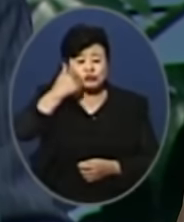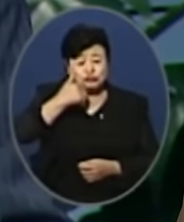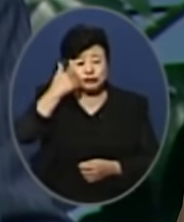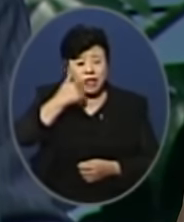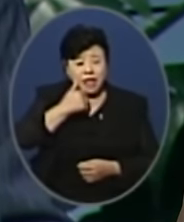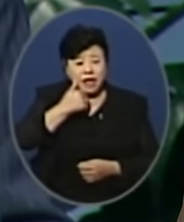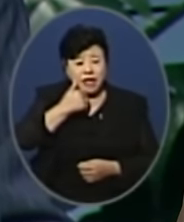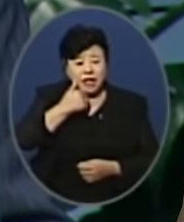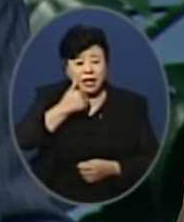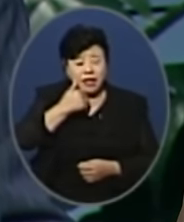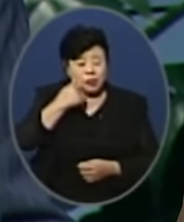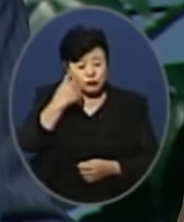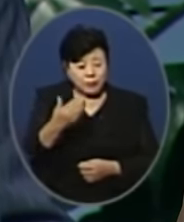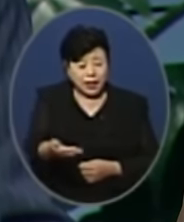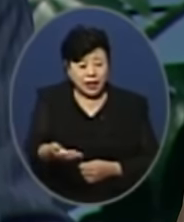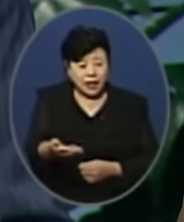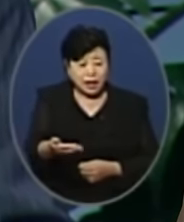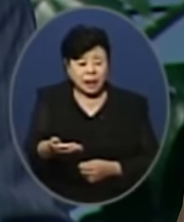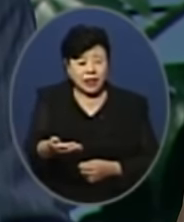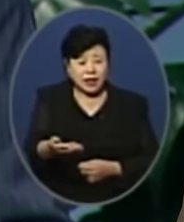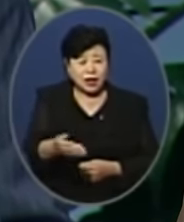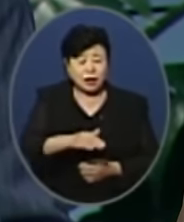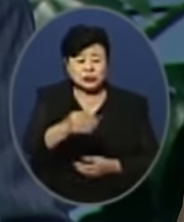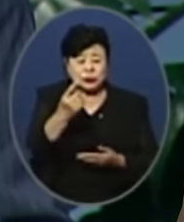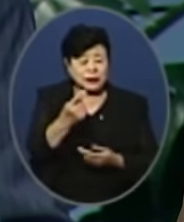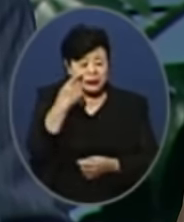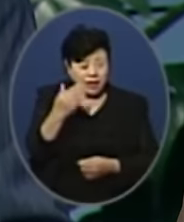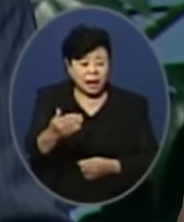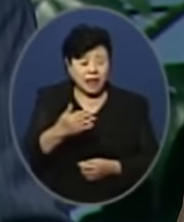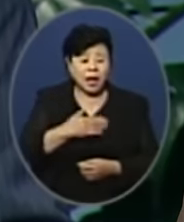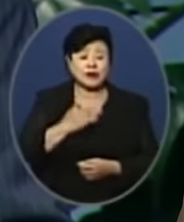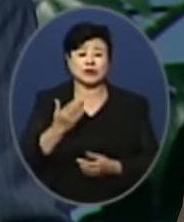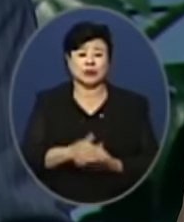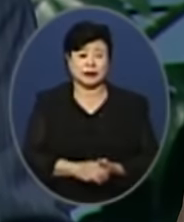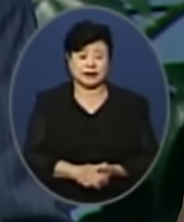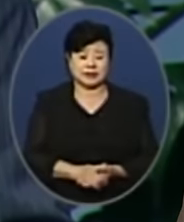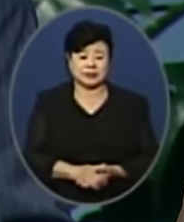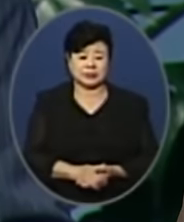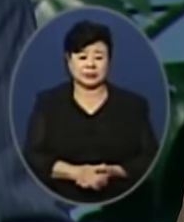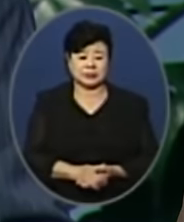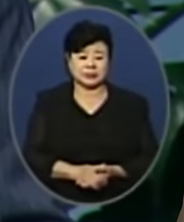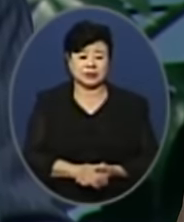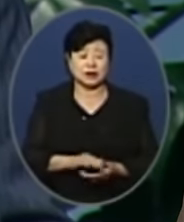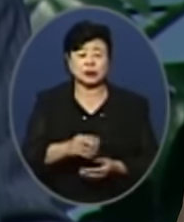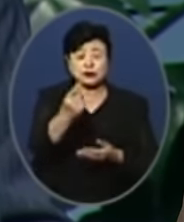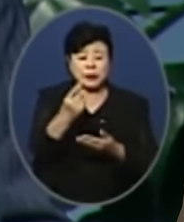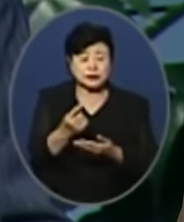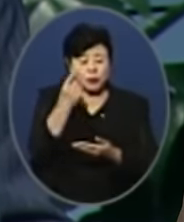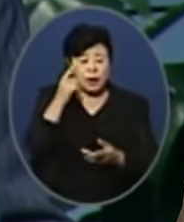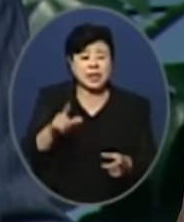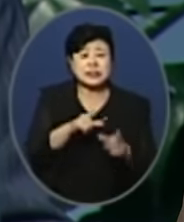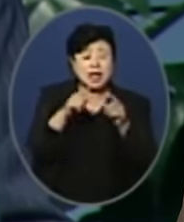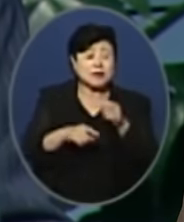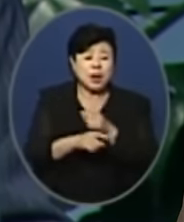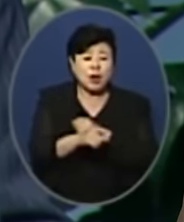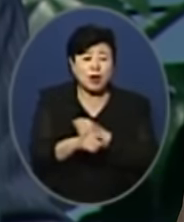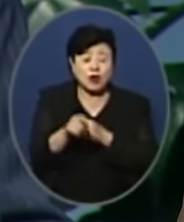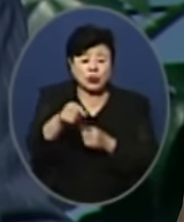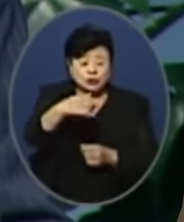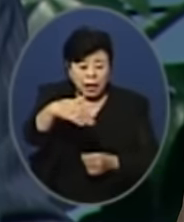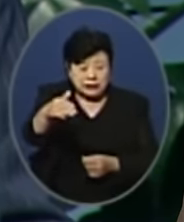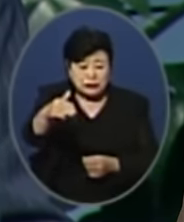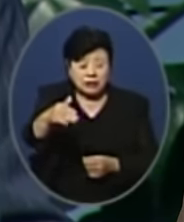누군가 하려면 내가 어디서 왔는가 그걸 알아야 되는 것입니다. 어디서 와서 왜 살며 어디로